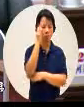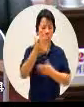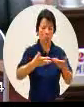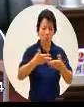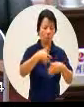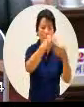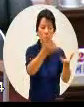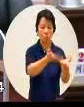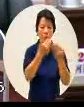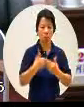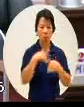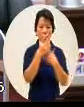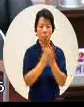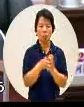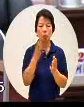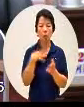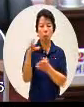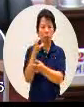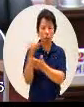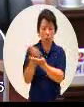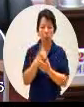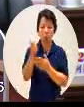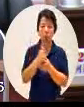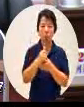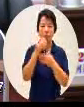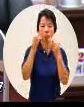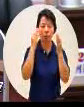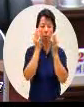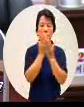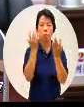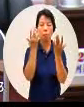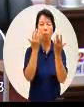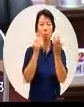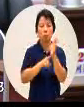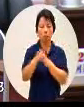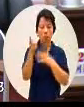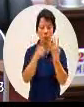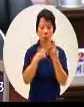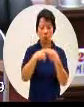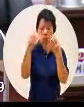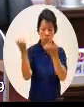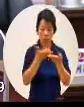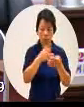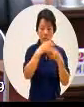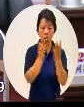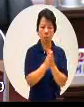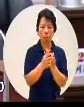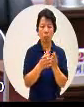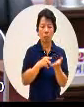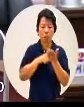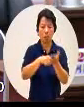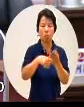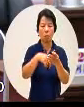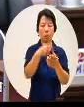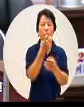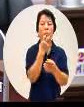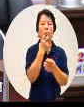變以後找學者來編預算你給他三百萬預算要叫他寫計畫跟中央要三千萬來給我